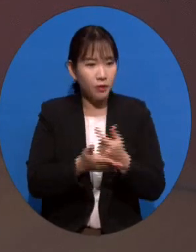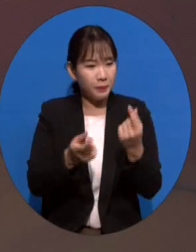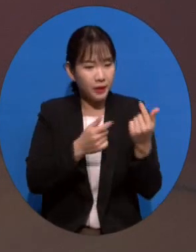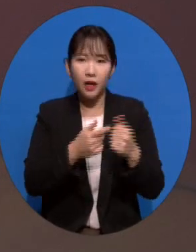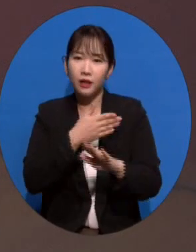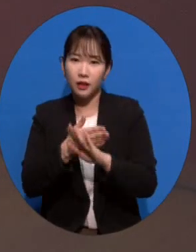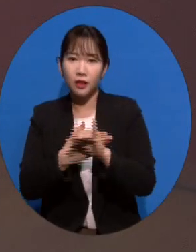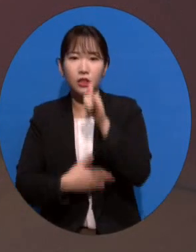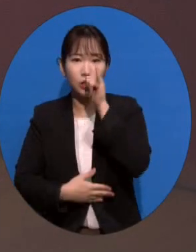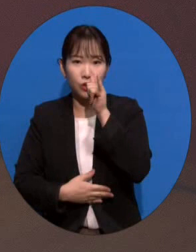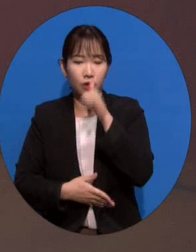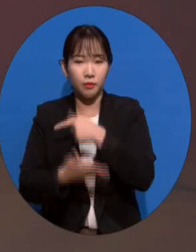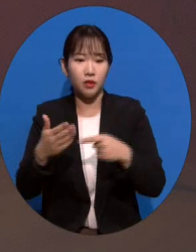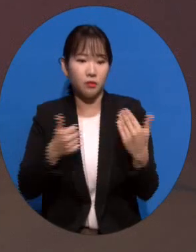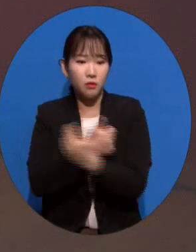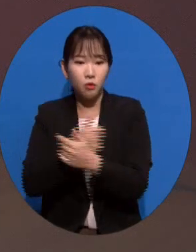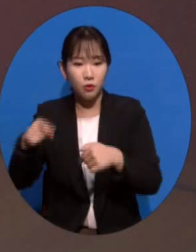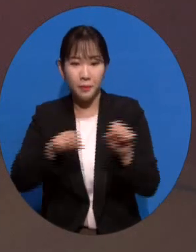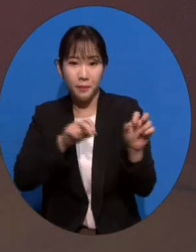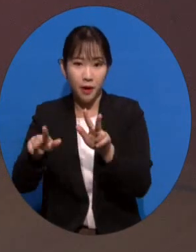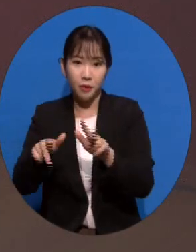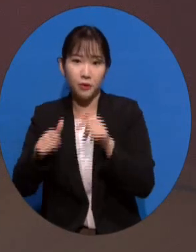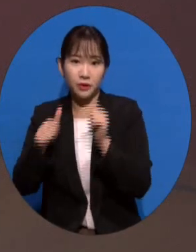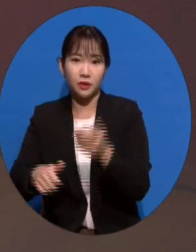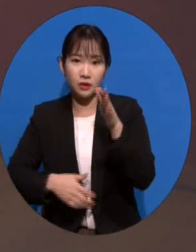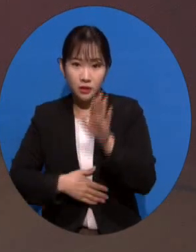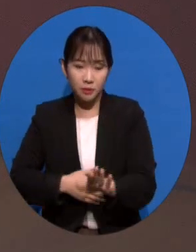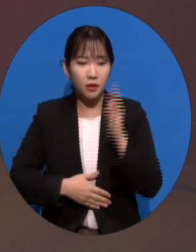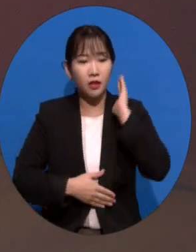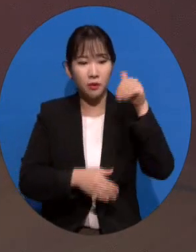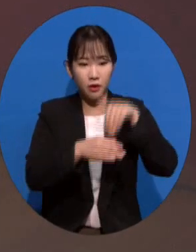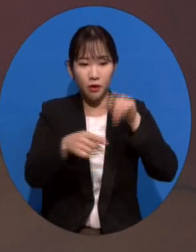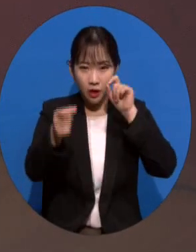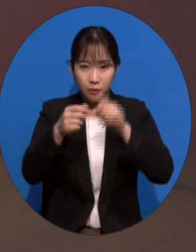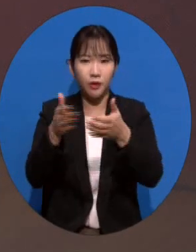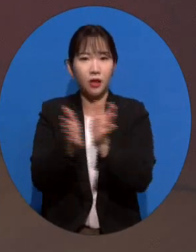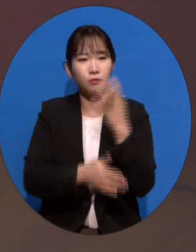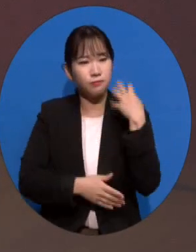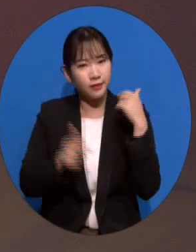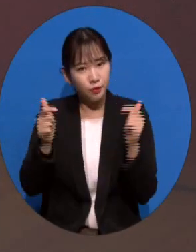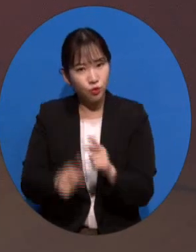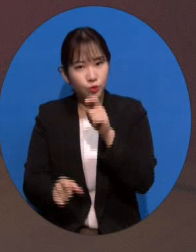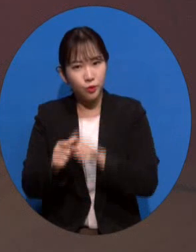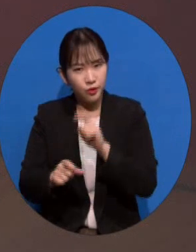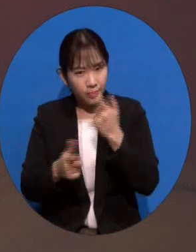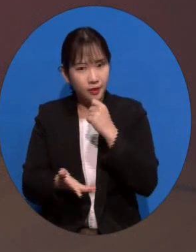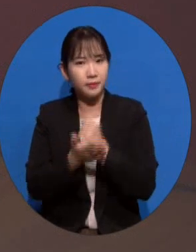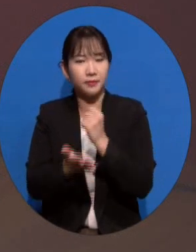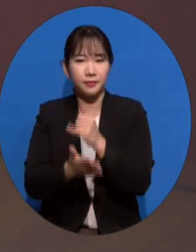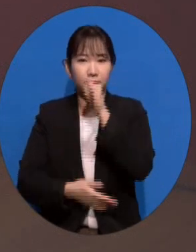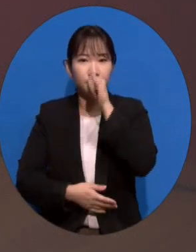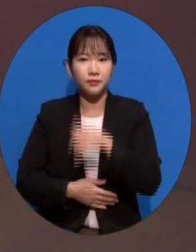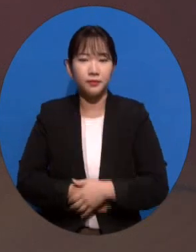합니다. 피해자 보호 조치에 즉각 나서긴 했지만 대선을 앞둔 당에 부담을 줄이려 한 것 아니냐는 비판도